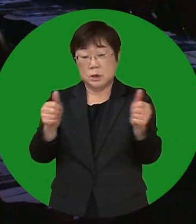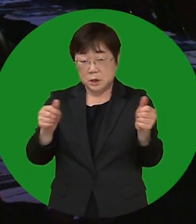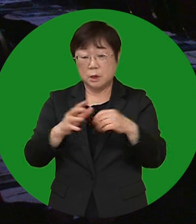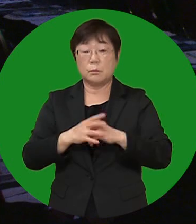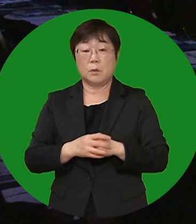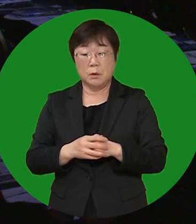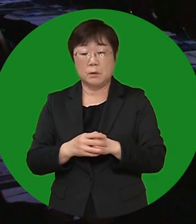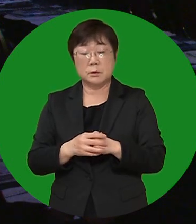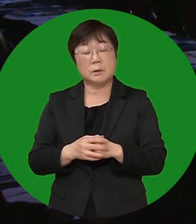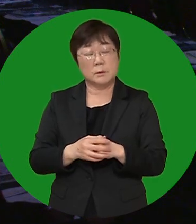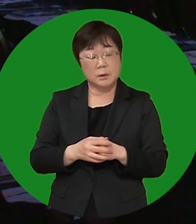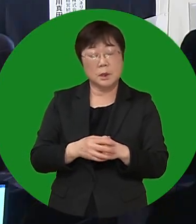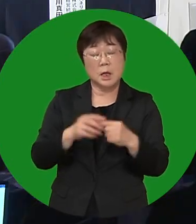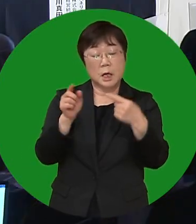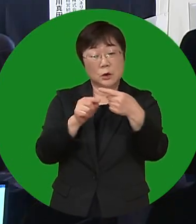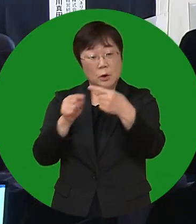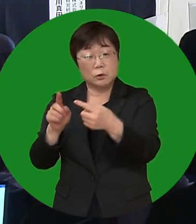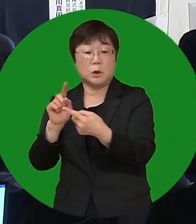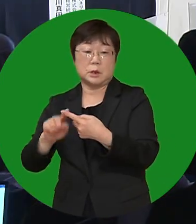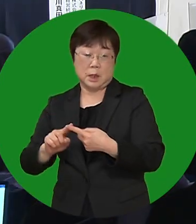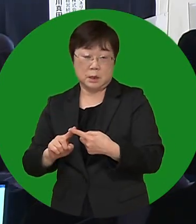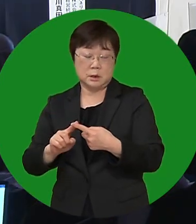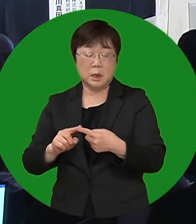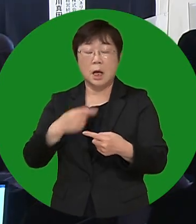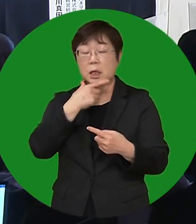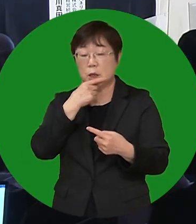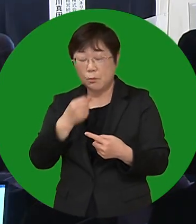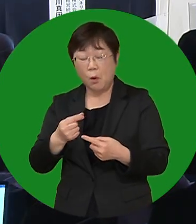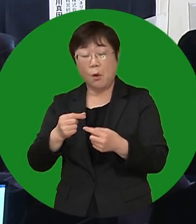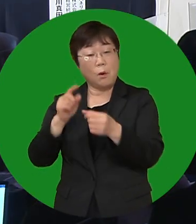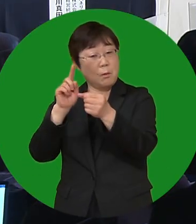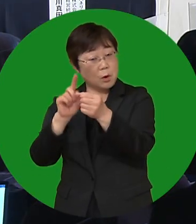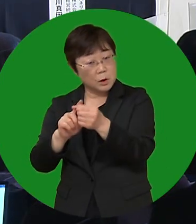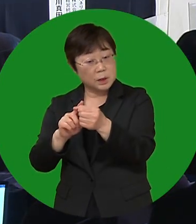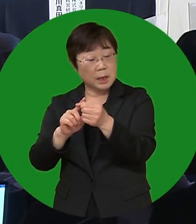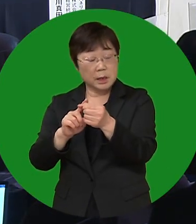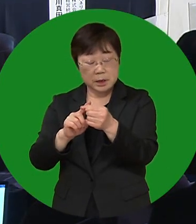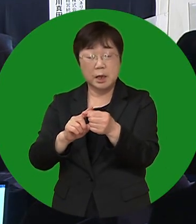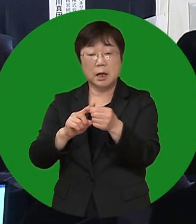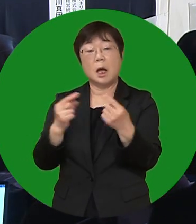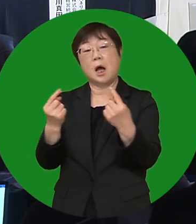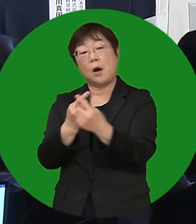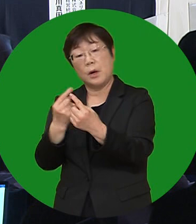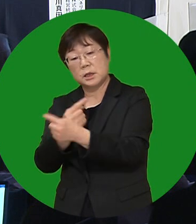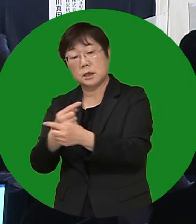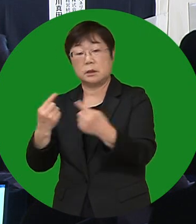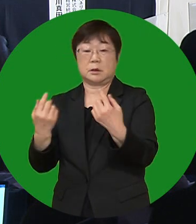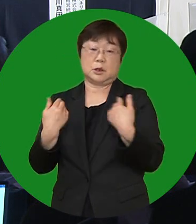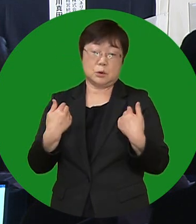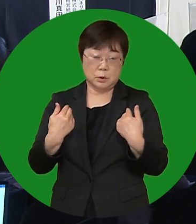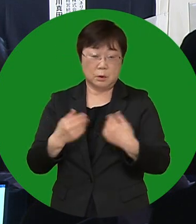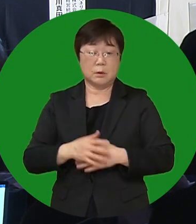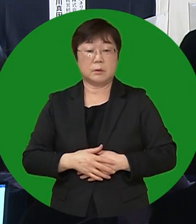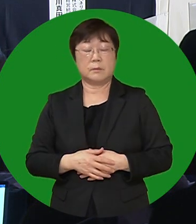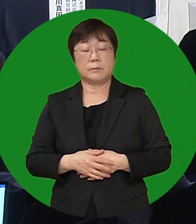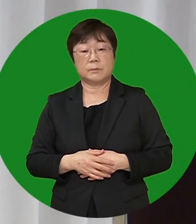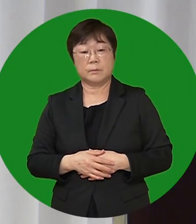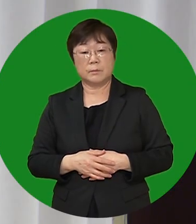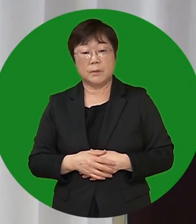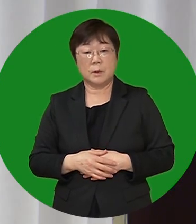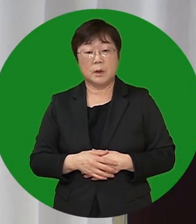来室全部カスタマリスの上をいくビジネスををやっていかなければいけ